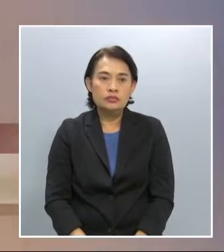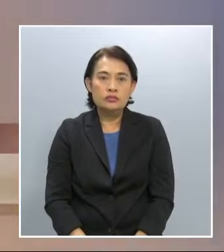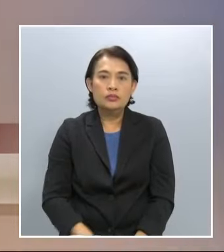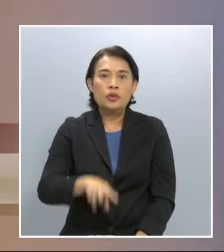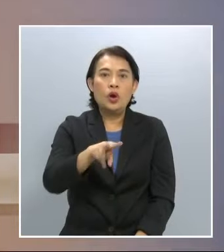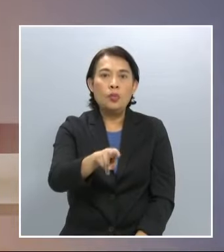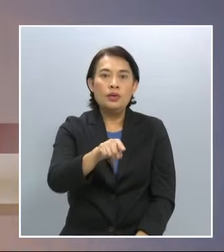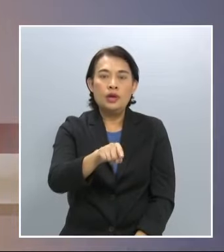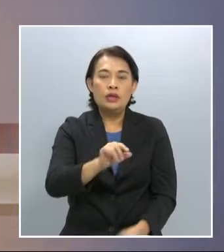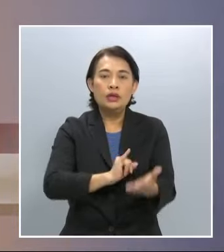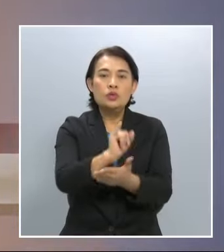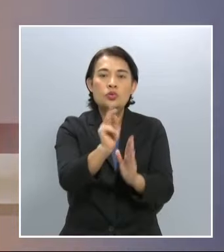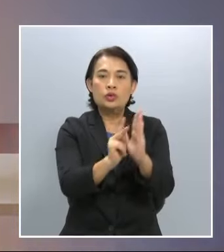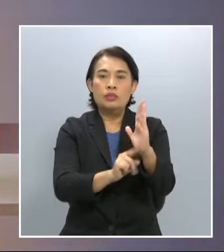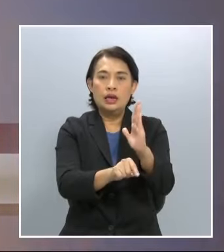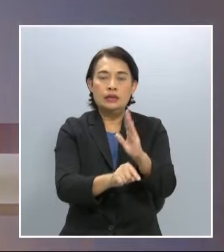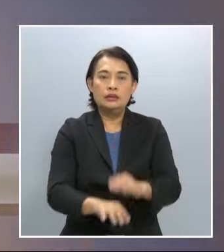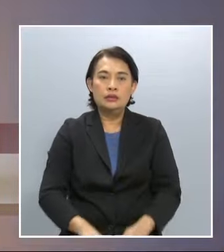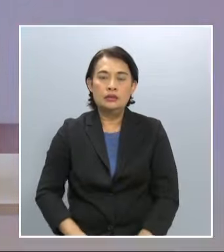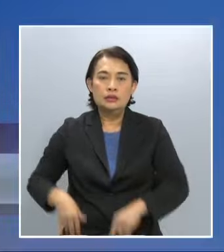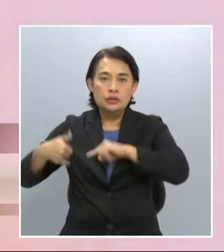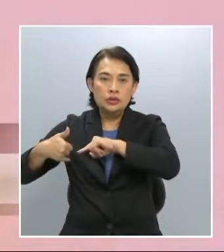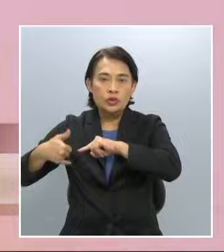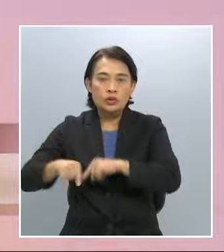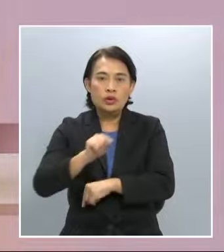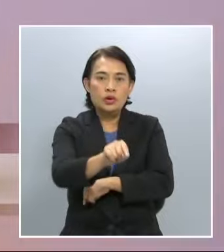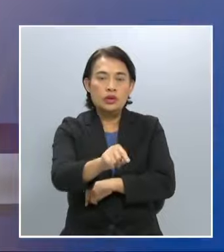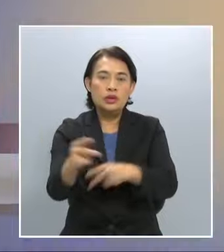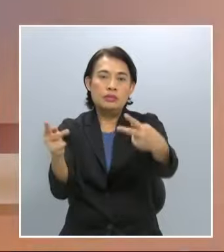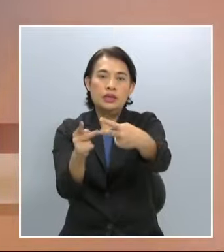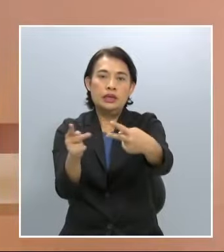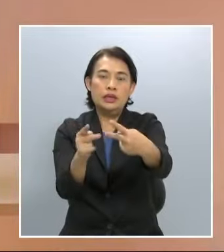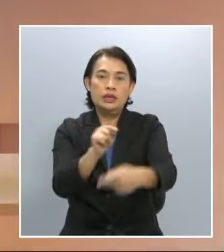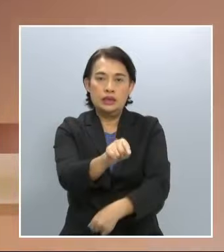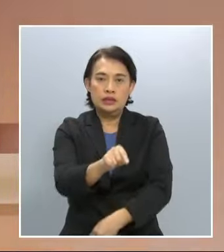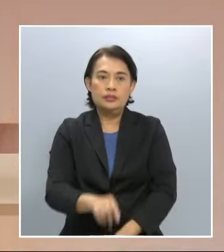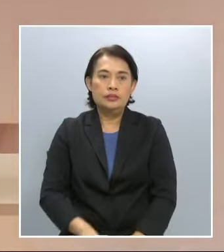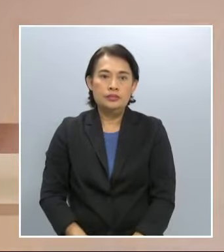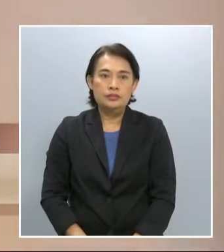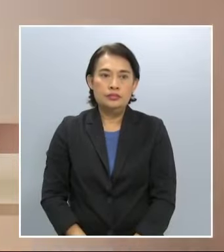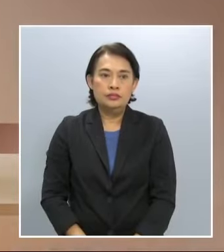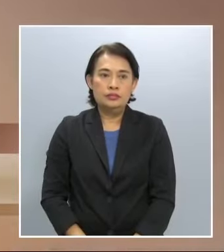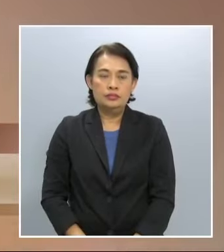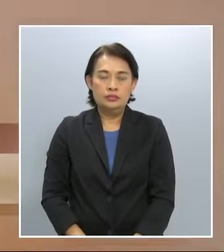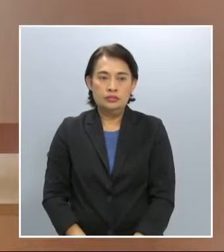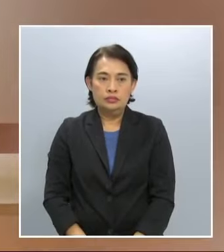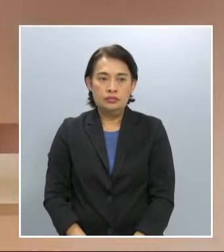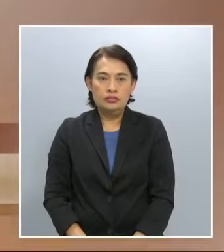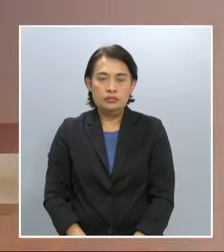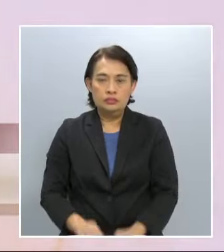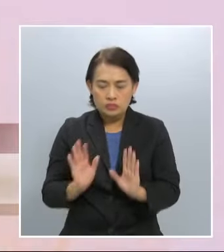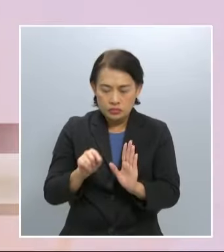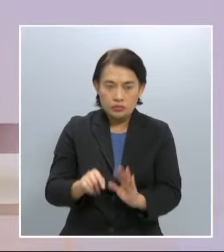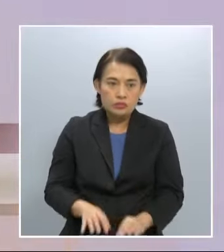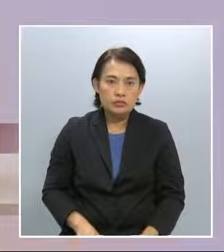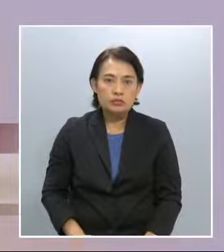ามีภรรยาที่ถูกต้องส่วนในที่คุณไปคบหานั้นเป็นเก๊ก มึงพูด ค่ะ นายกูยิงไหม ไม่ไม่พี ่มึงก็ให้กู